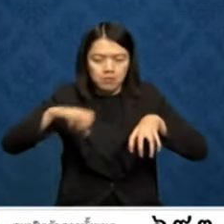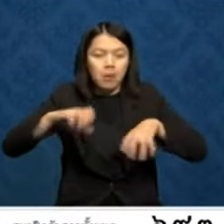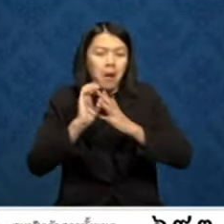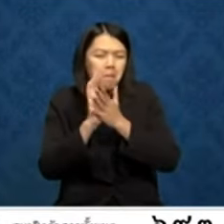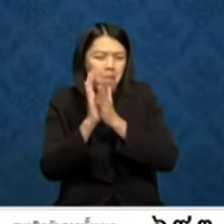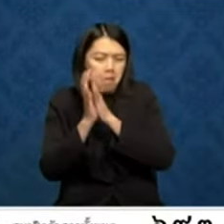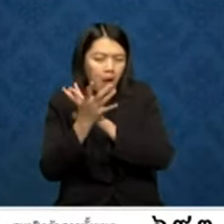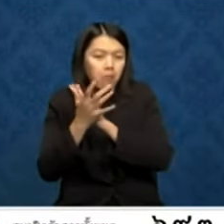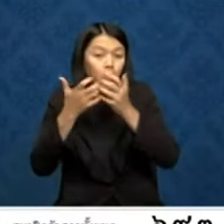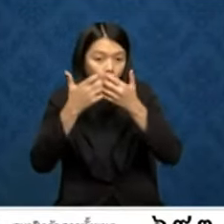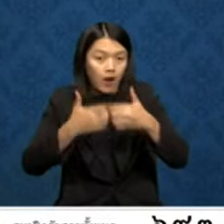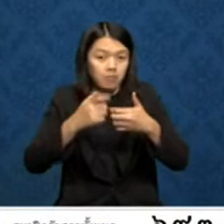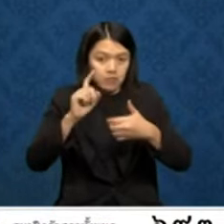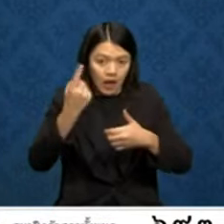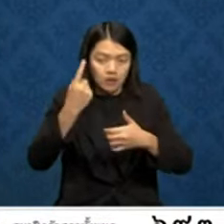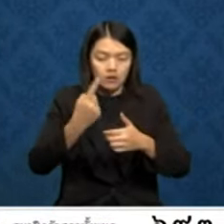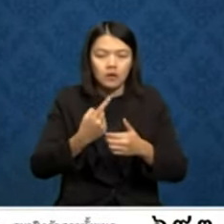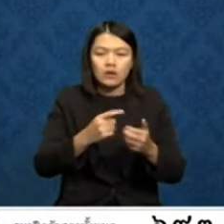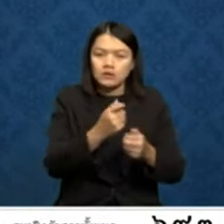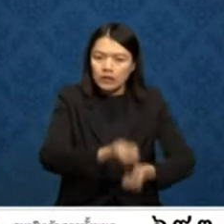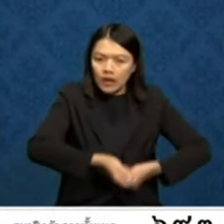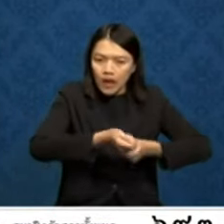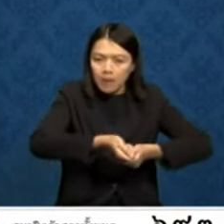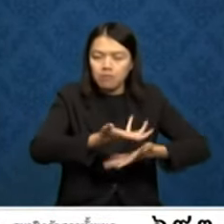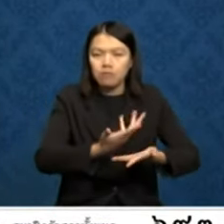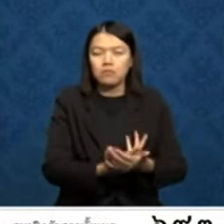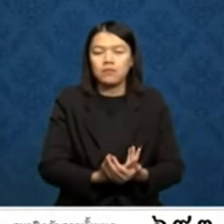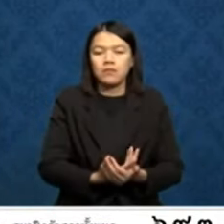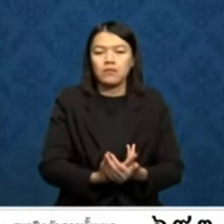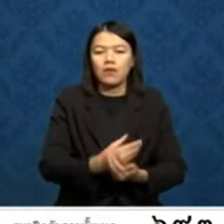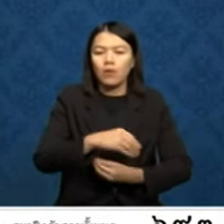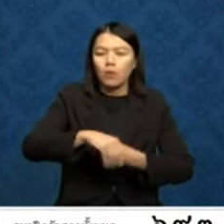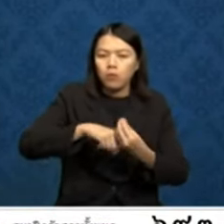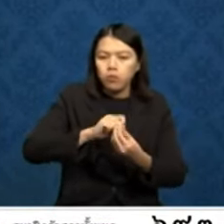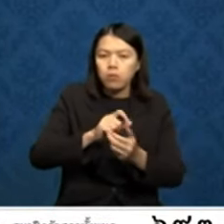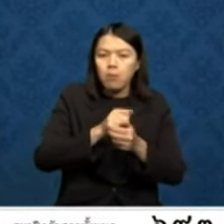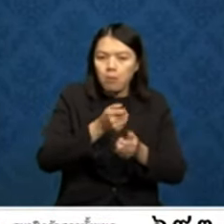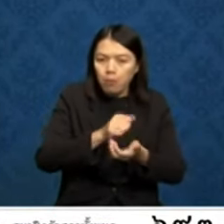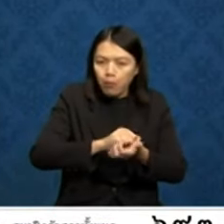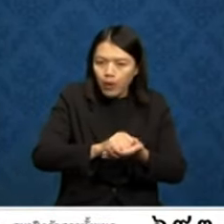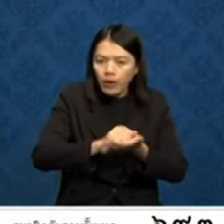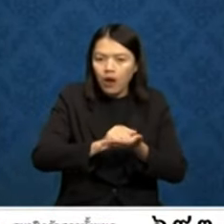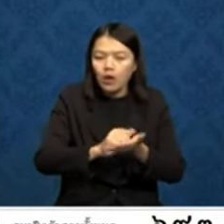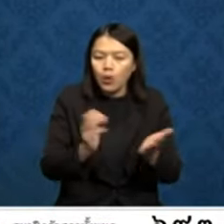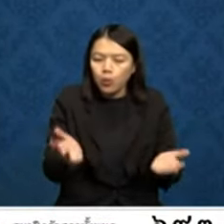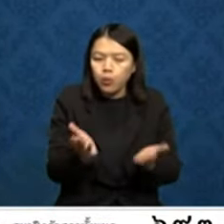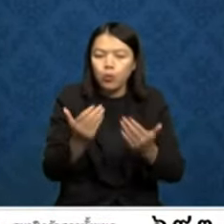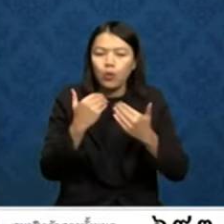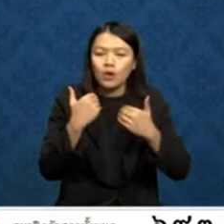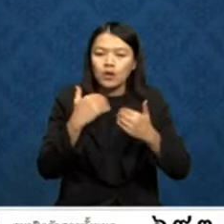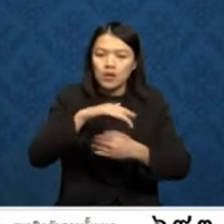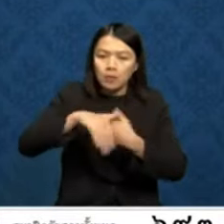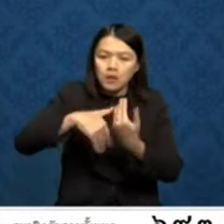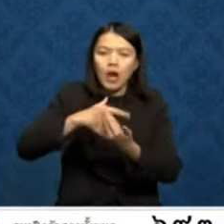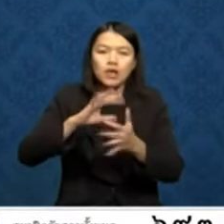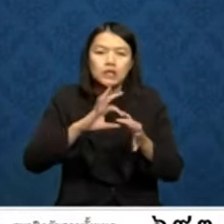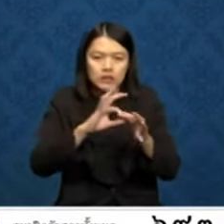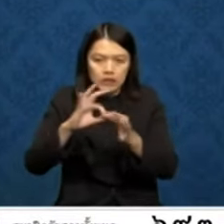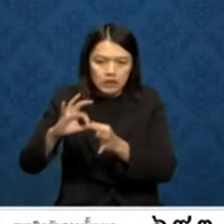ของภาคอุตสาหกรรมภาคเกษตรกรรมและภาคธุรกิจบริการให้เป็นมิตรกับสิ่งแวดล้อม